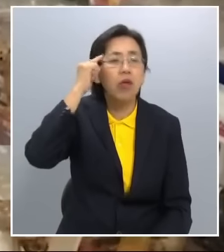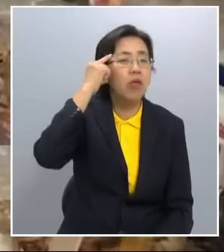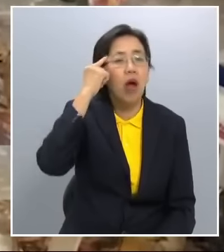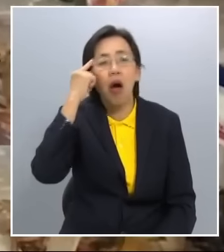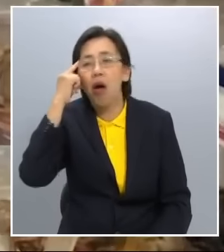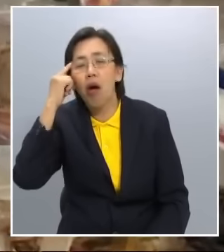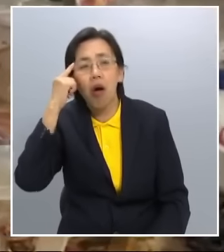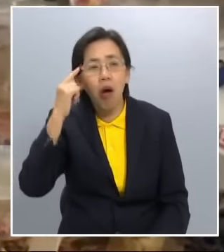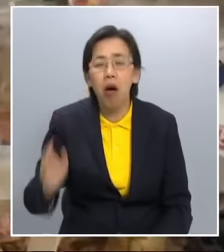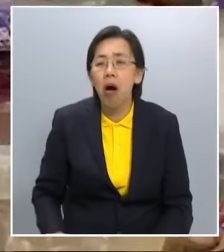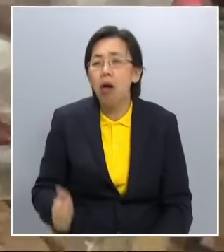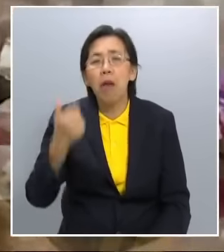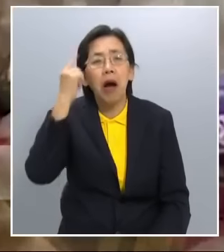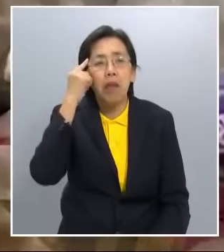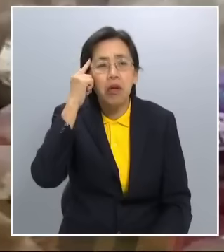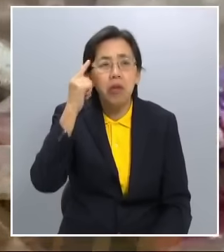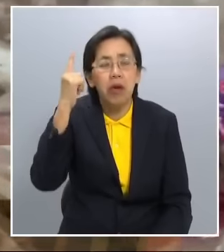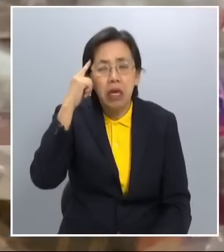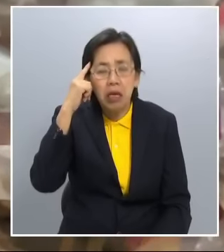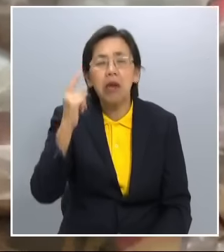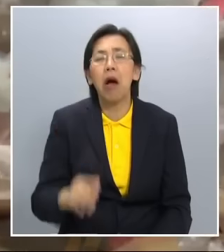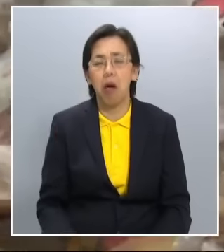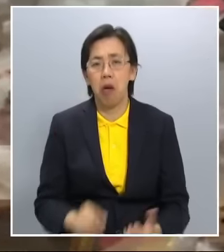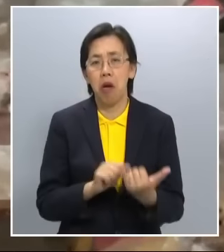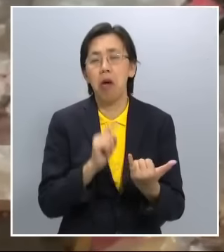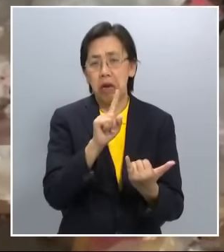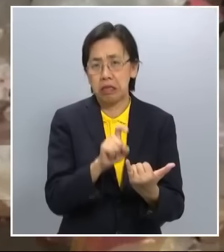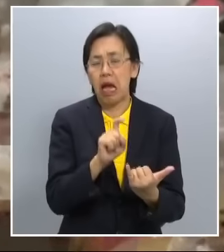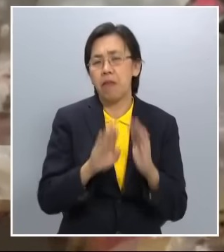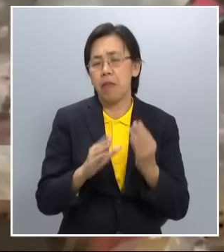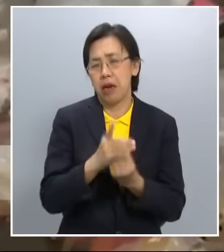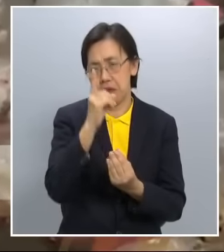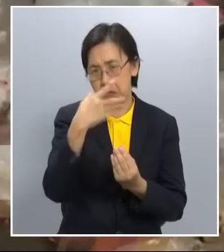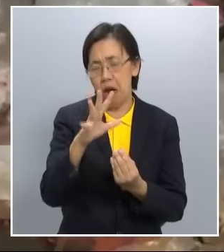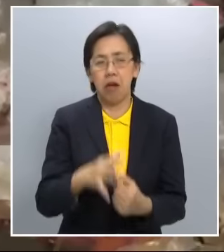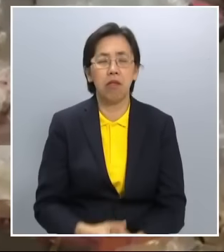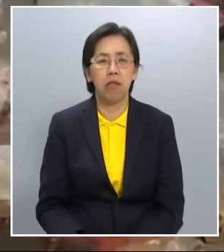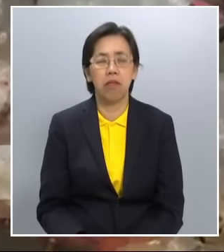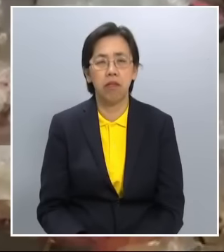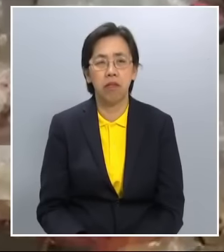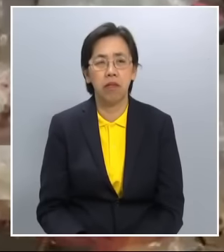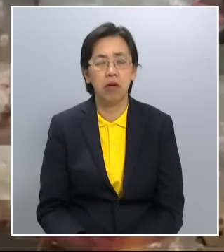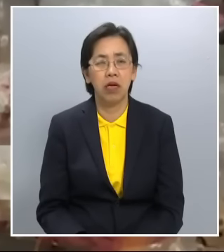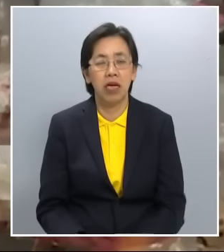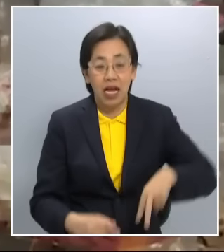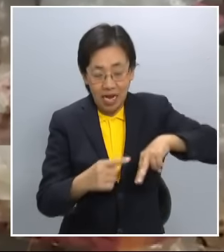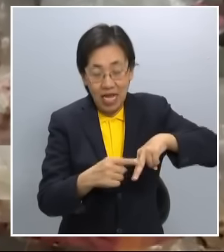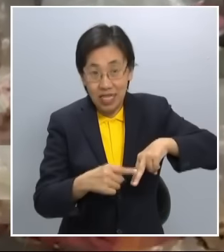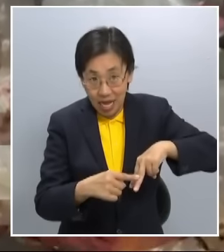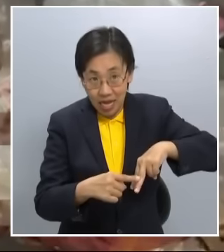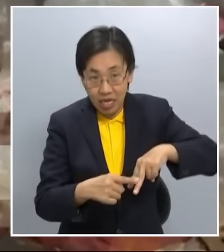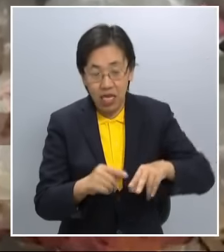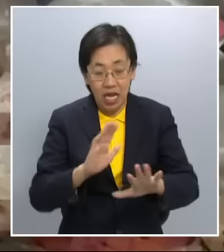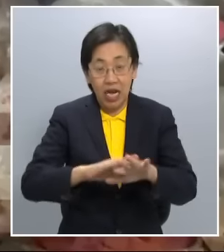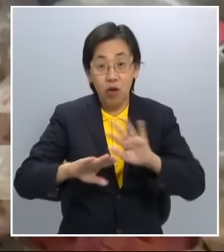แล้วคงเจ้าหน้าที่คาดว่าเสียชีวิตมาแล้วสักหนึ่งสัปดาห์เป็นอย่างน้อยก็ขาซ้ายกับนิ้วมือนะ